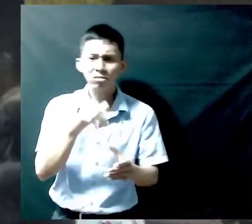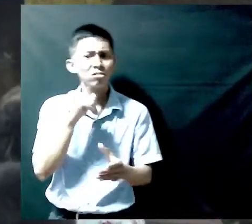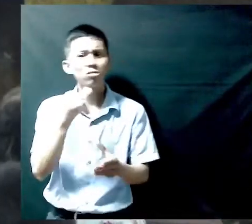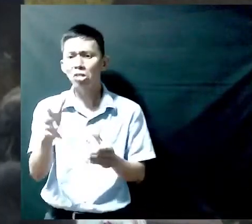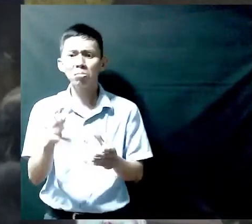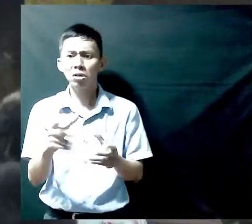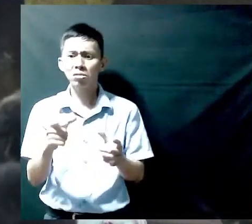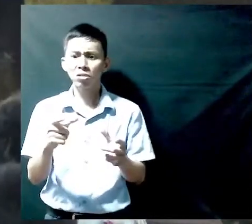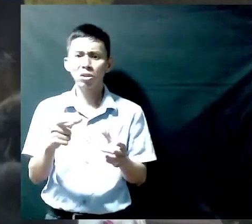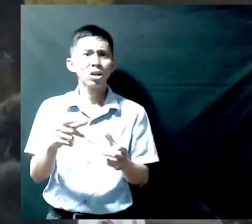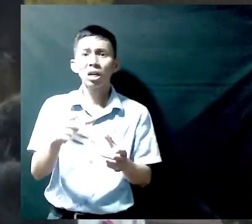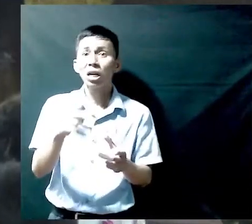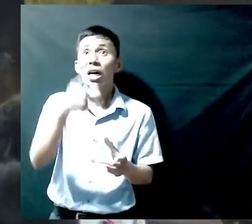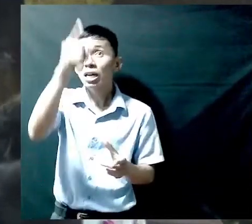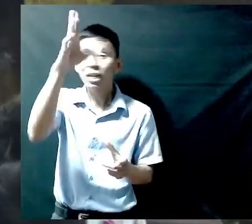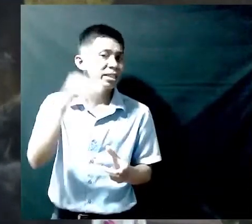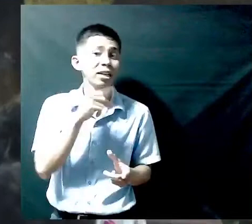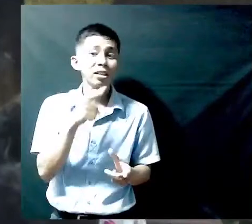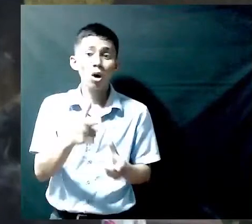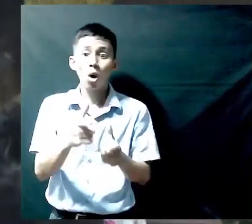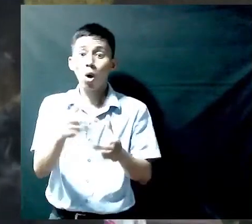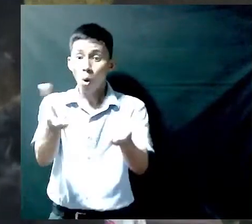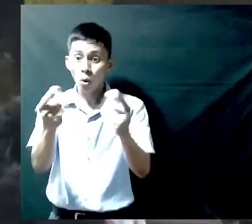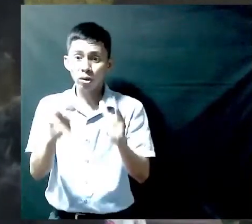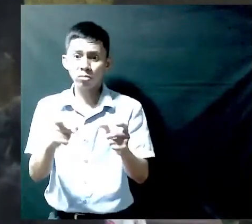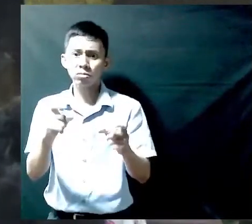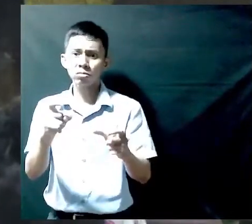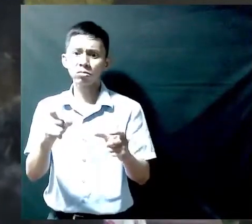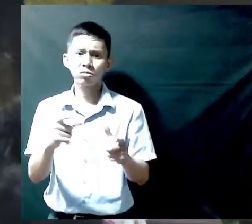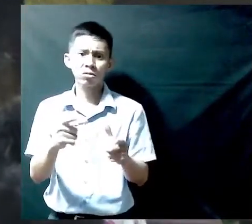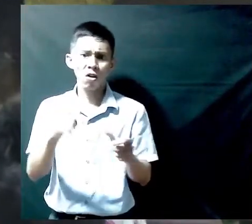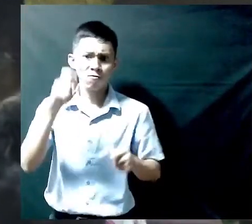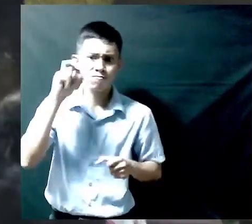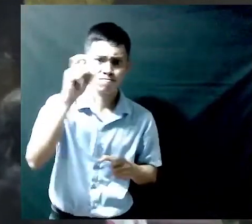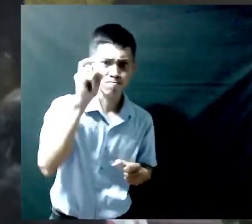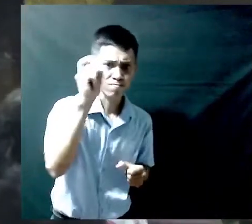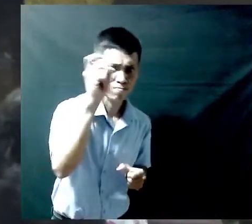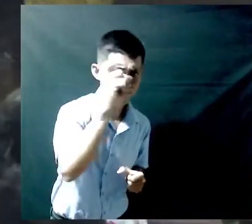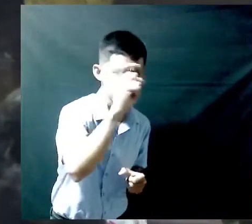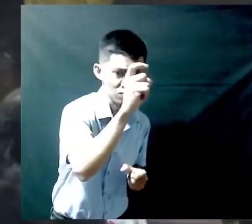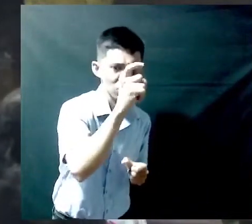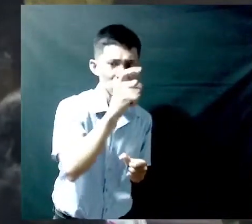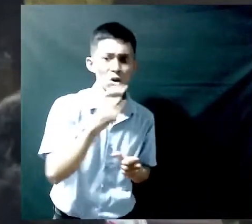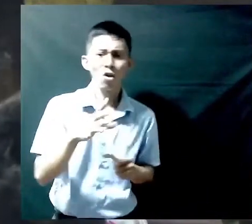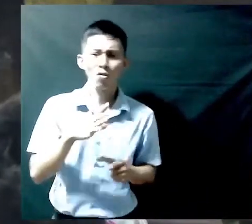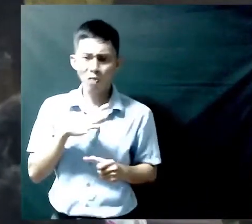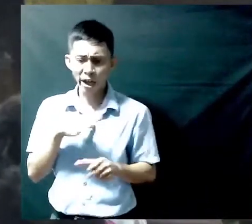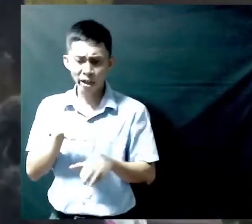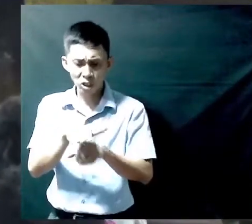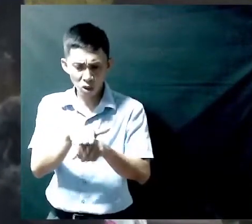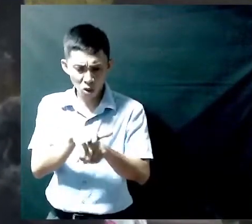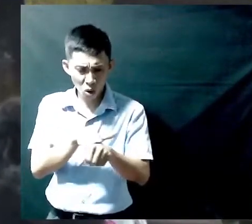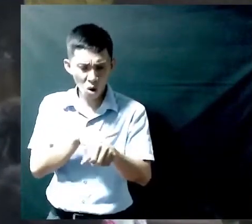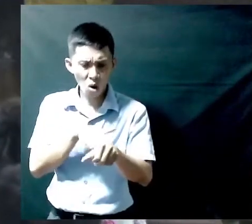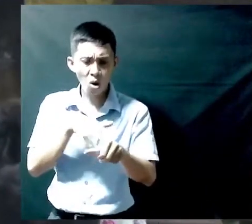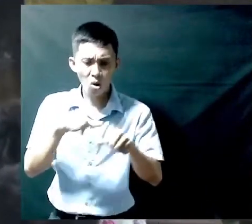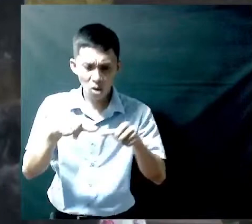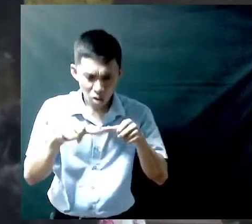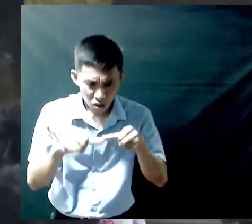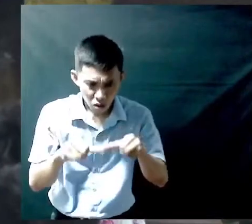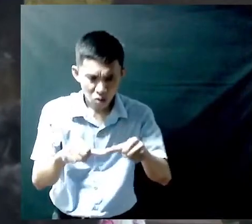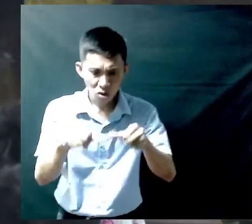sa gawain at the end. So maring mabagal ang Christian life mo, ang importante, you just keep on moving